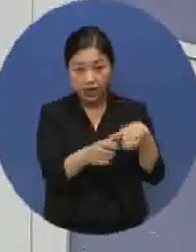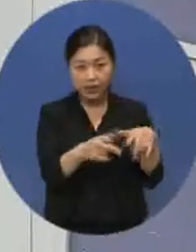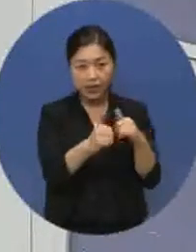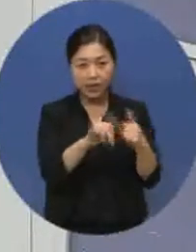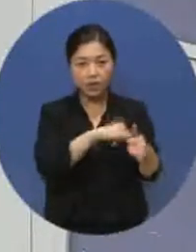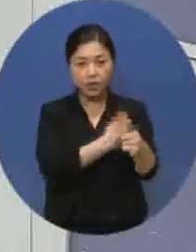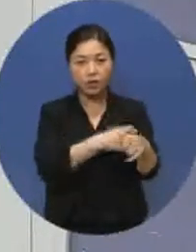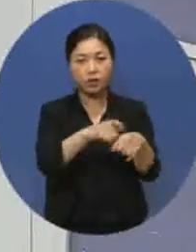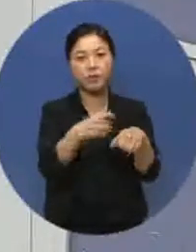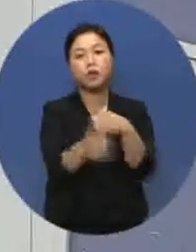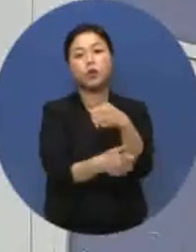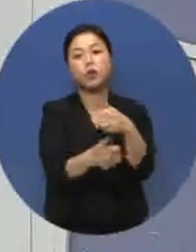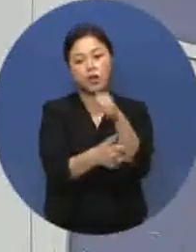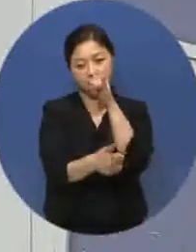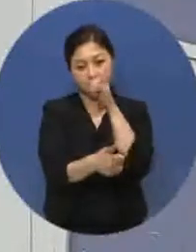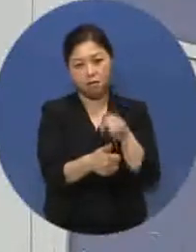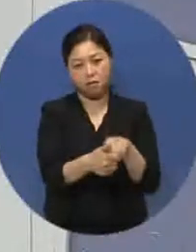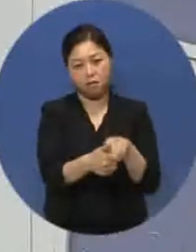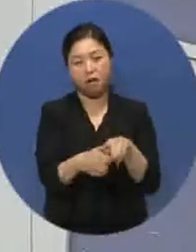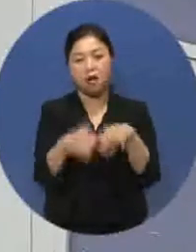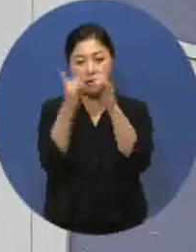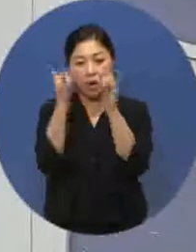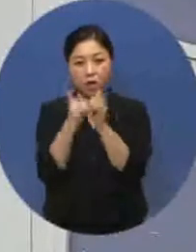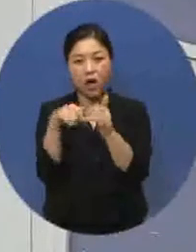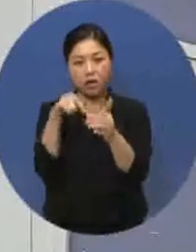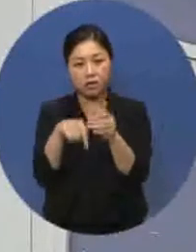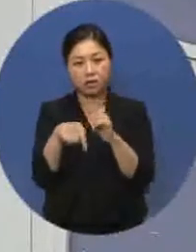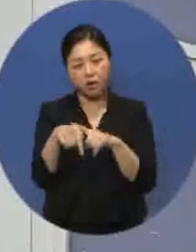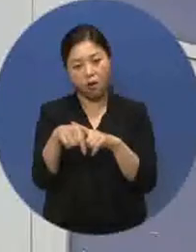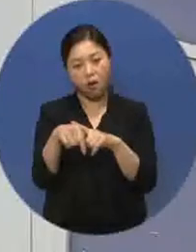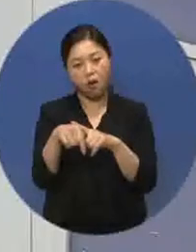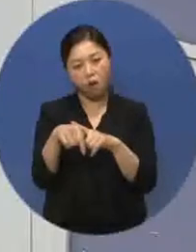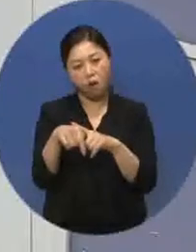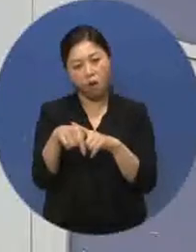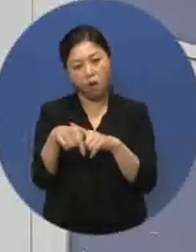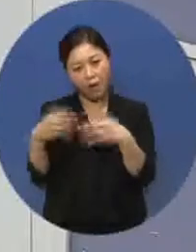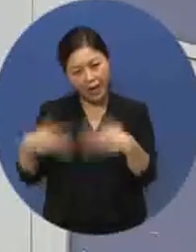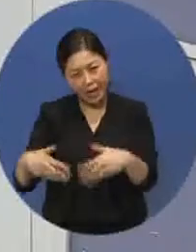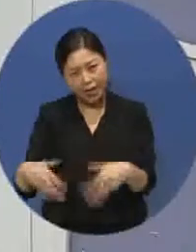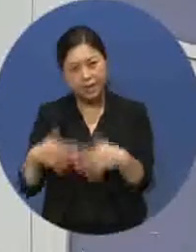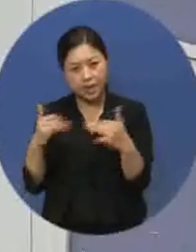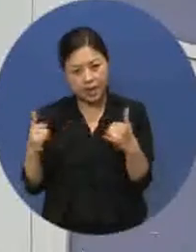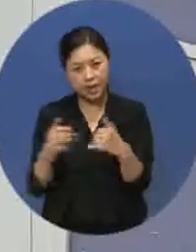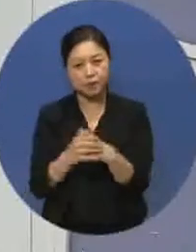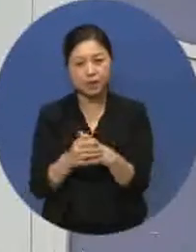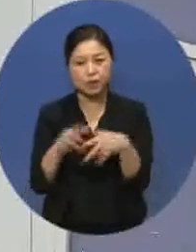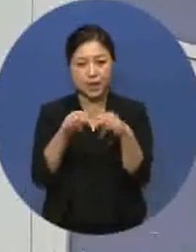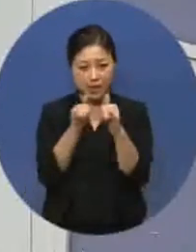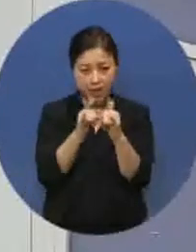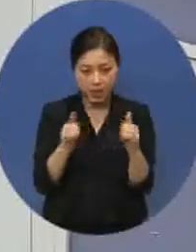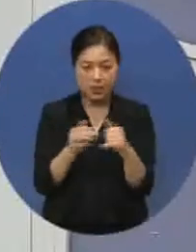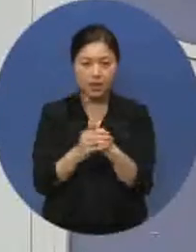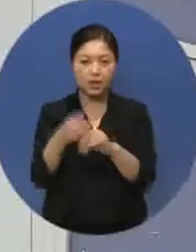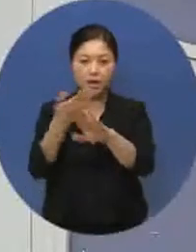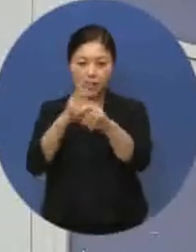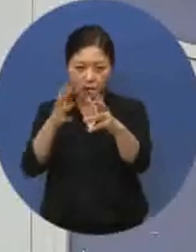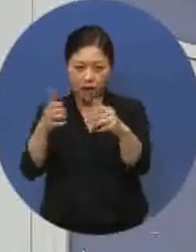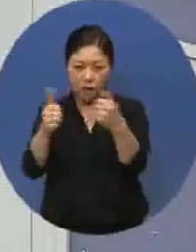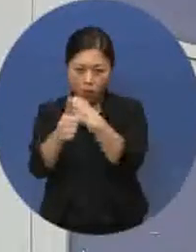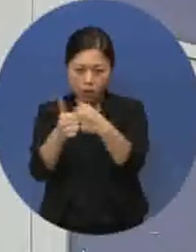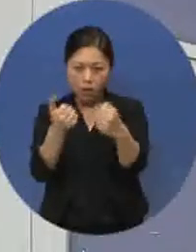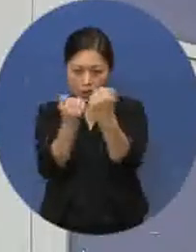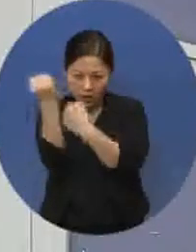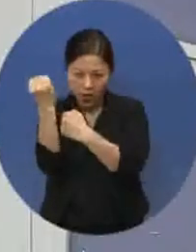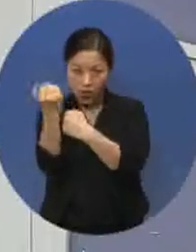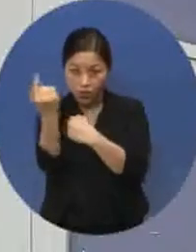장애인권특별위원회가 있습니다. 아, 그렇습니까? 뭐 우리 사회에 소외된 분들, 예를 들면 장애인, 난민, 북한 이탈주민, 뭐